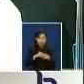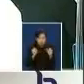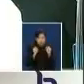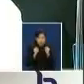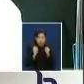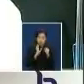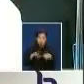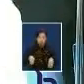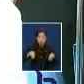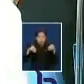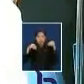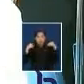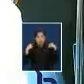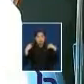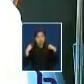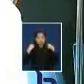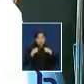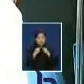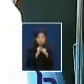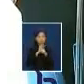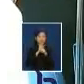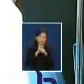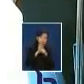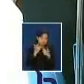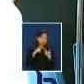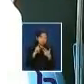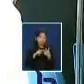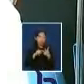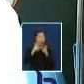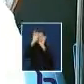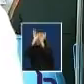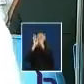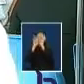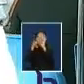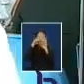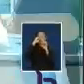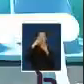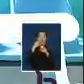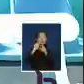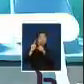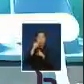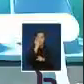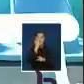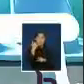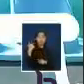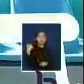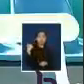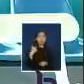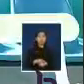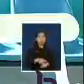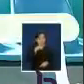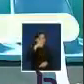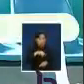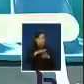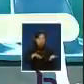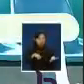แล้วก็ระวังเรื่องฝนเรื่องอะไรเนี่ยค่ะฝุ่นละออง แล้วโดยรวมโรคที่เป็นความเสี่ยงมากสุดของเด็กไทยมาก